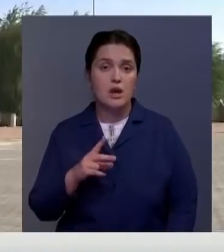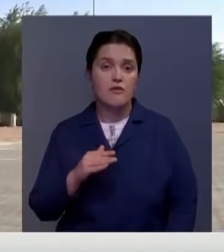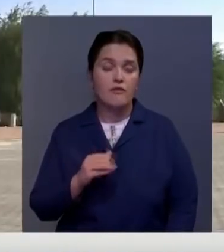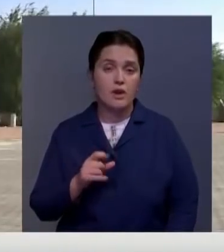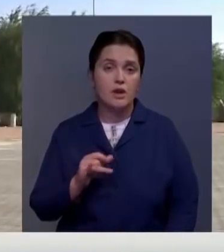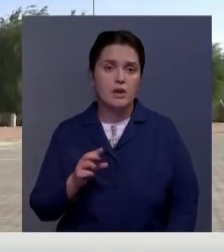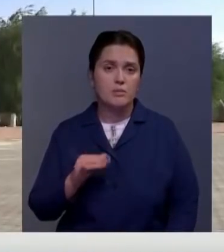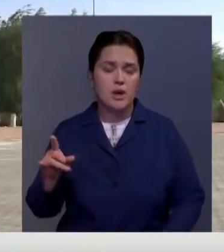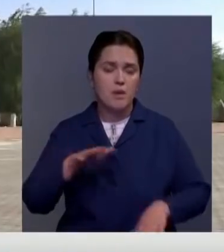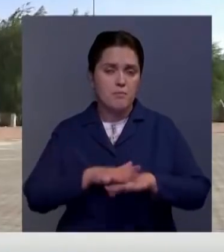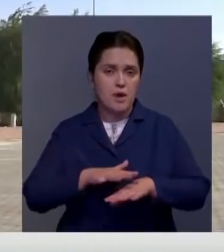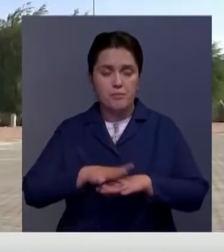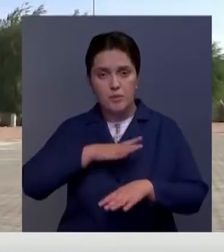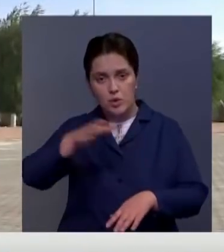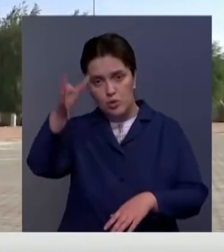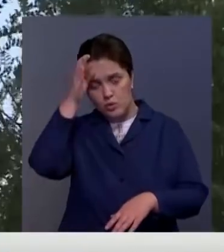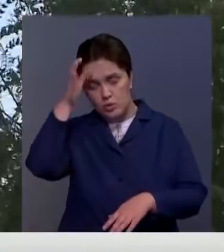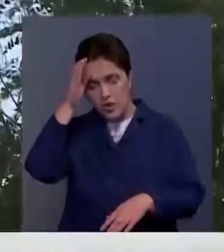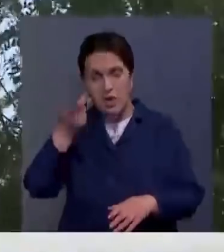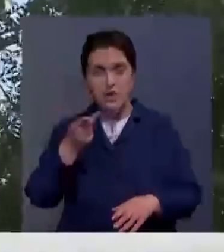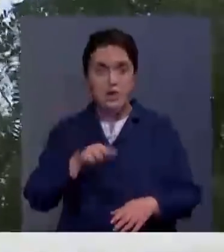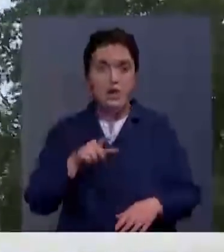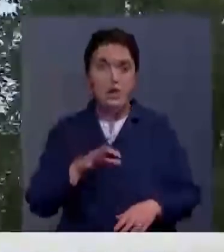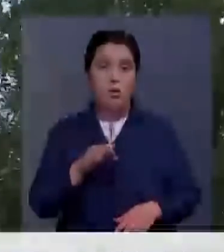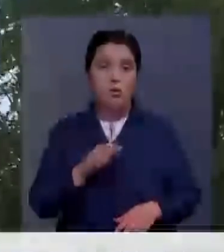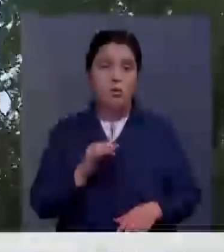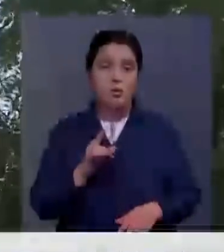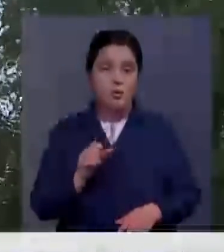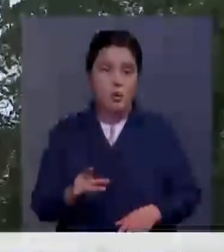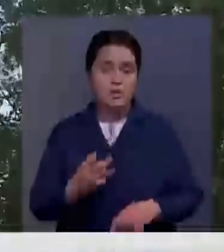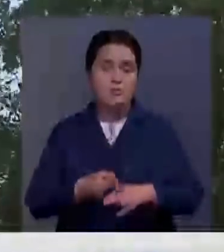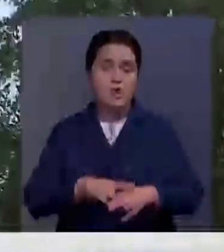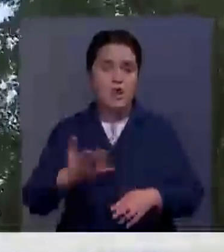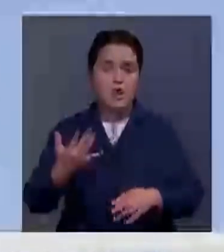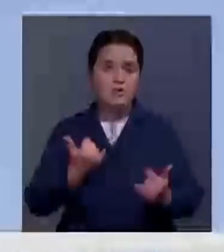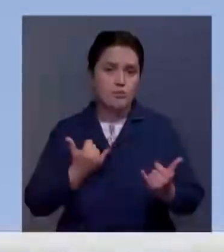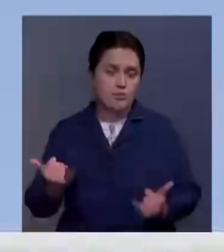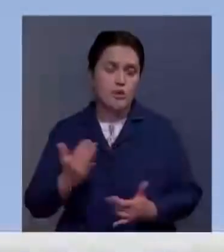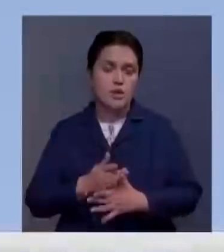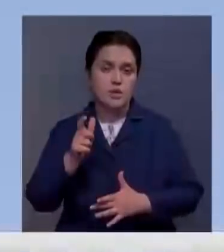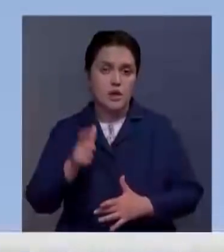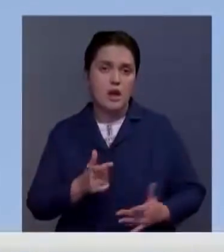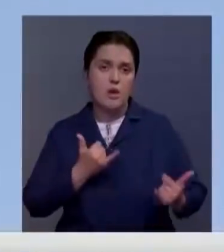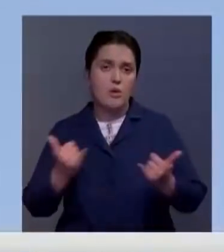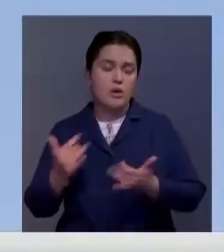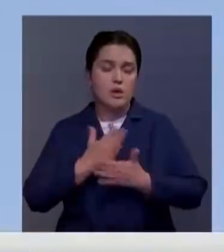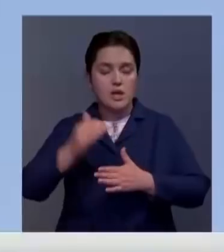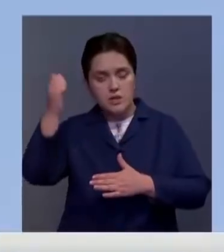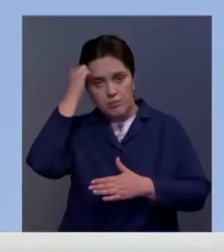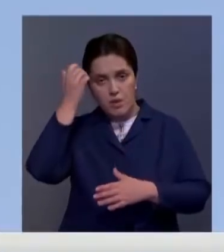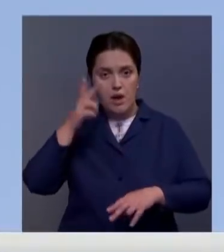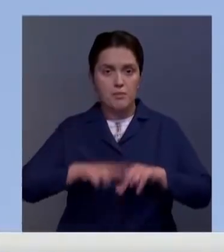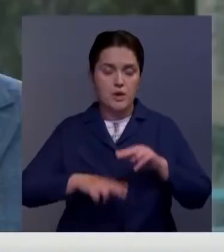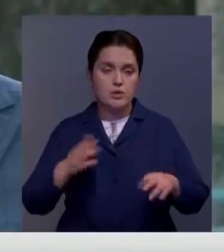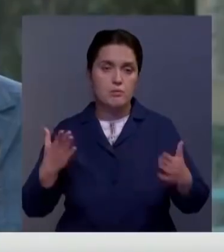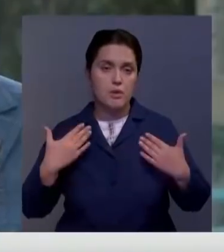как математик и философ. Для современных отрарцев это культовая личность. В честь Аль-Фараби устанавливают памятники, строят